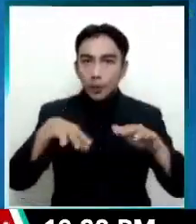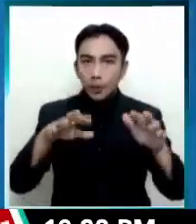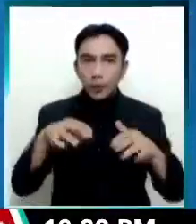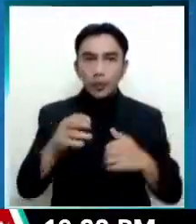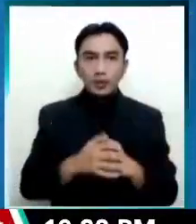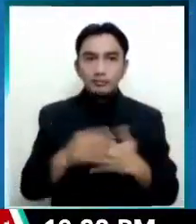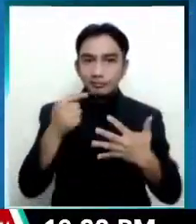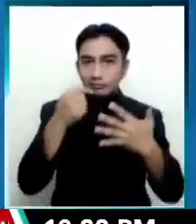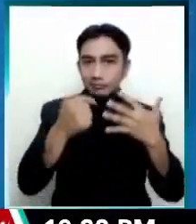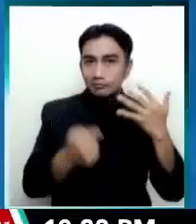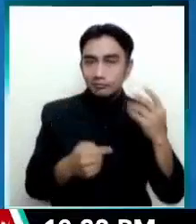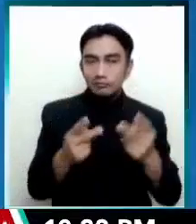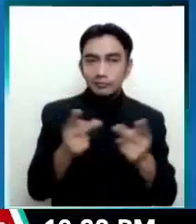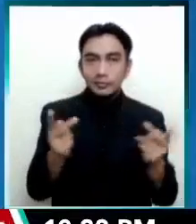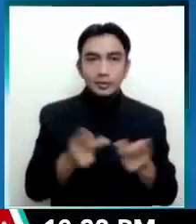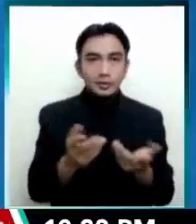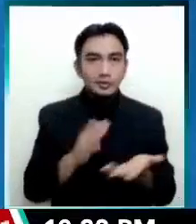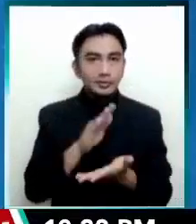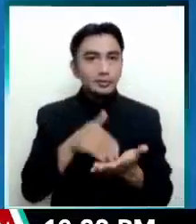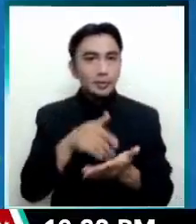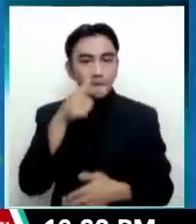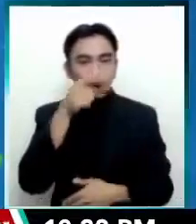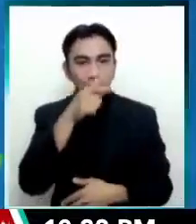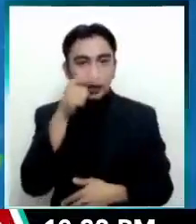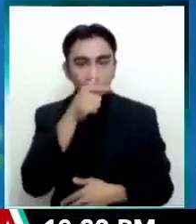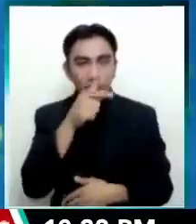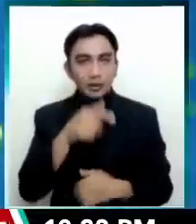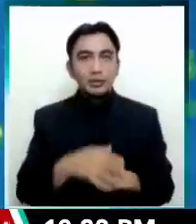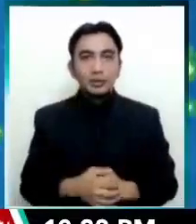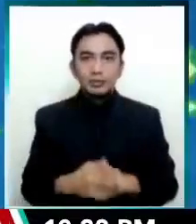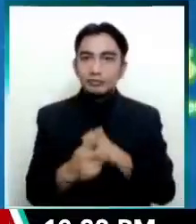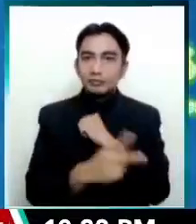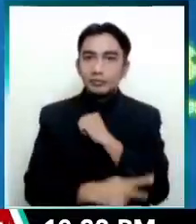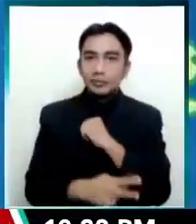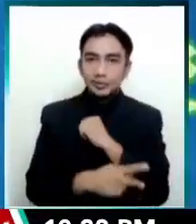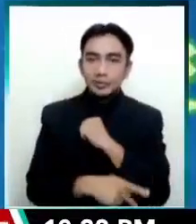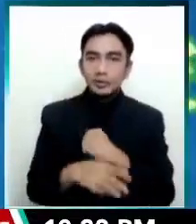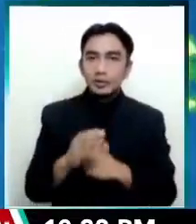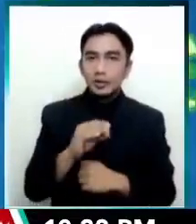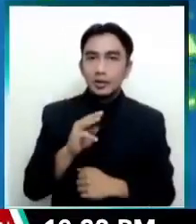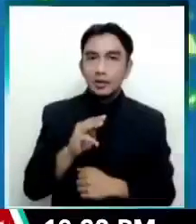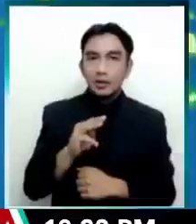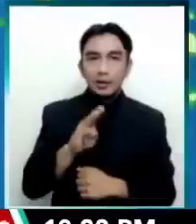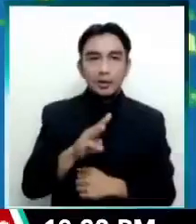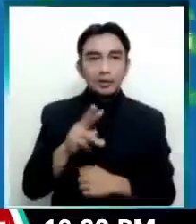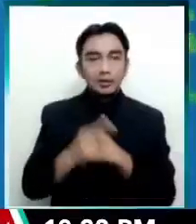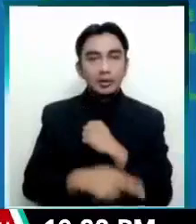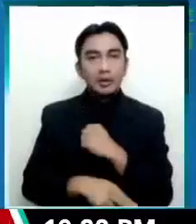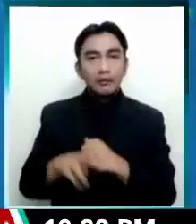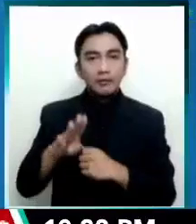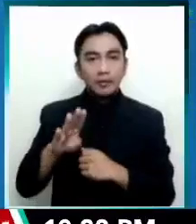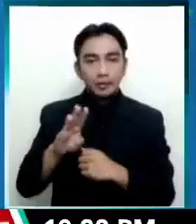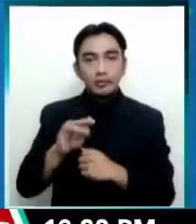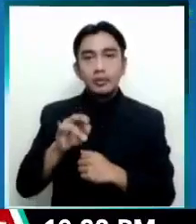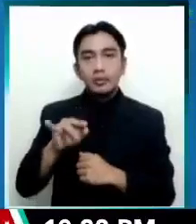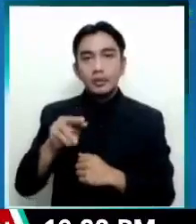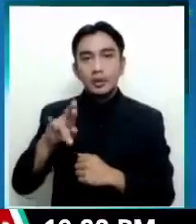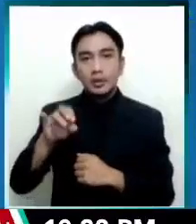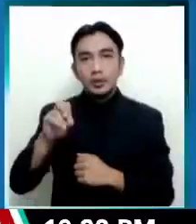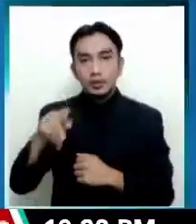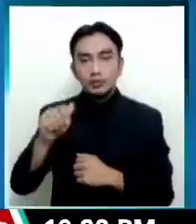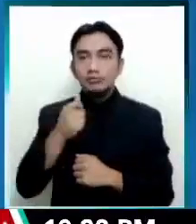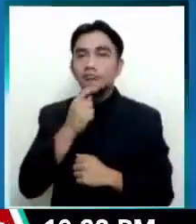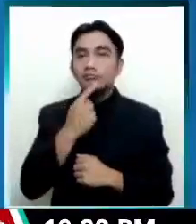din sa Central Luzon, Quezon Province, ilang bahagi ng Mimaropa at ng Bicol Region na base po yan sa datos ng Metro